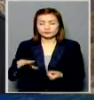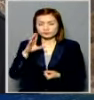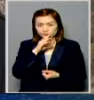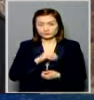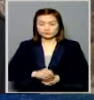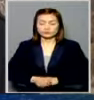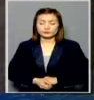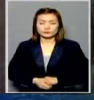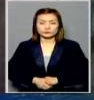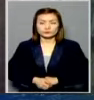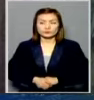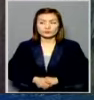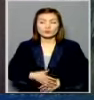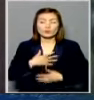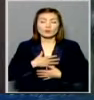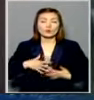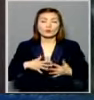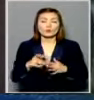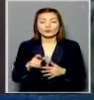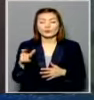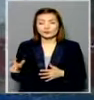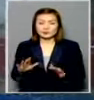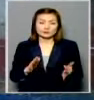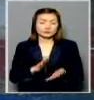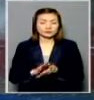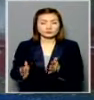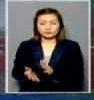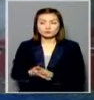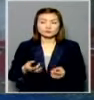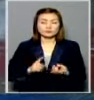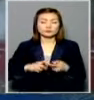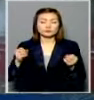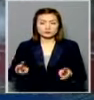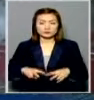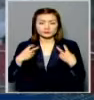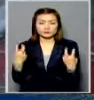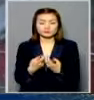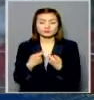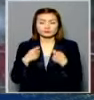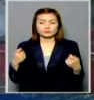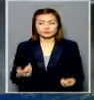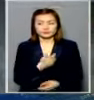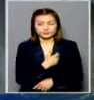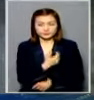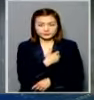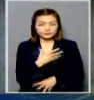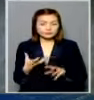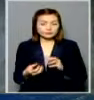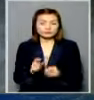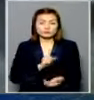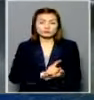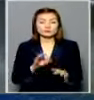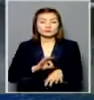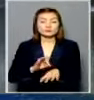жатқан жағдайлары бар. Дабыл қаққан ауыл тұрғындары орын алған жағдайға байланысты арнайы комиссия құруды талап етіп отыр. Оның